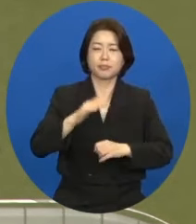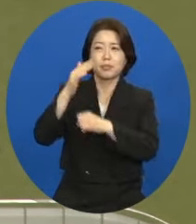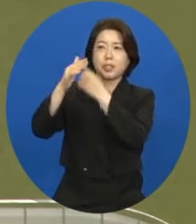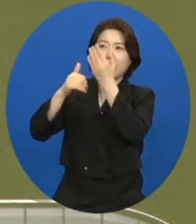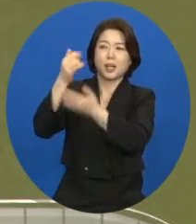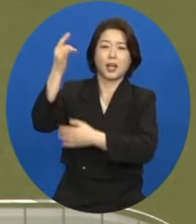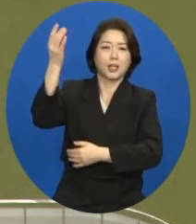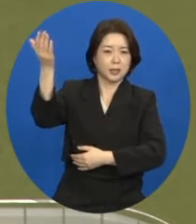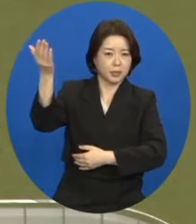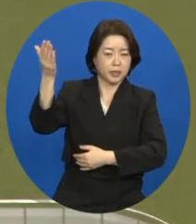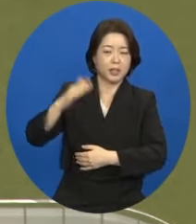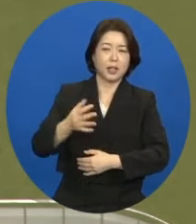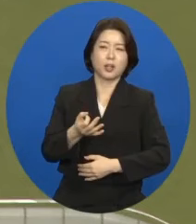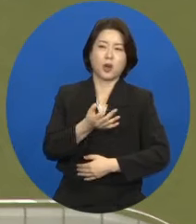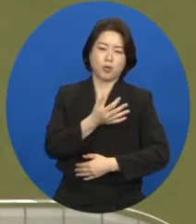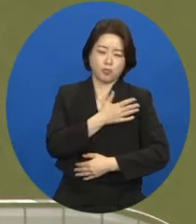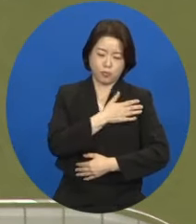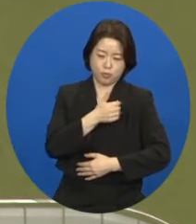대해서는 부유하지